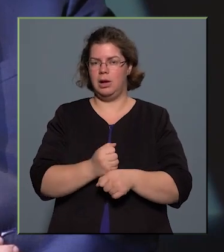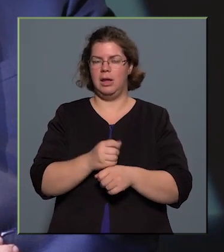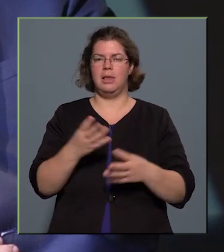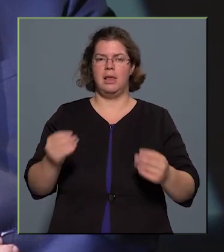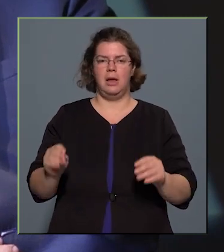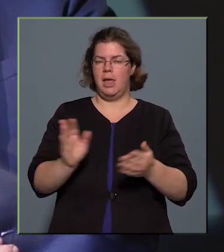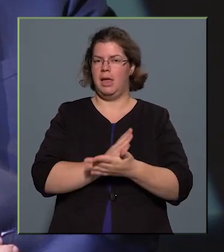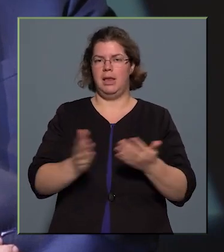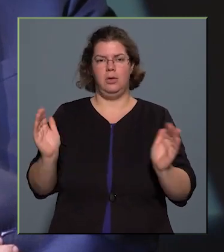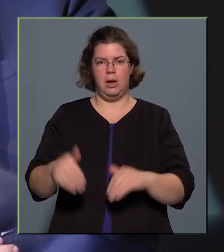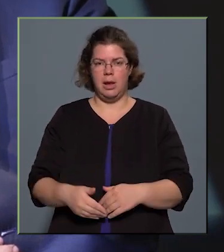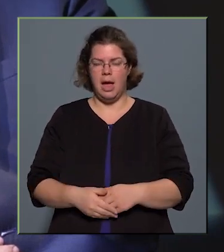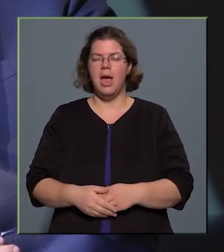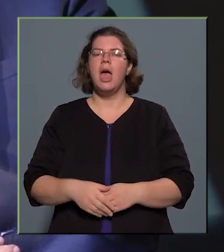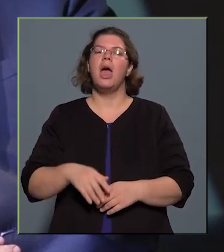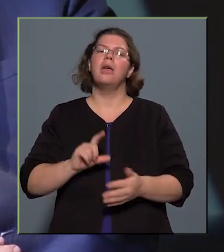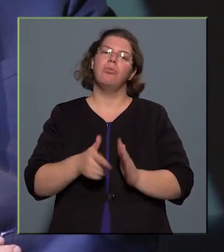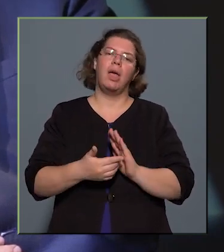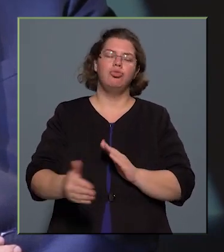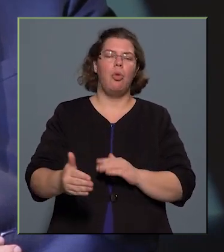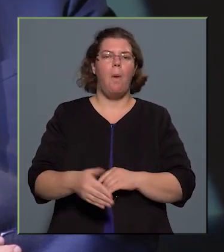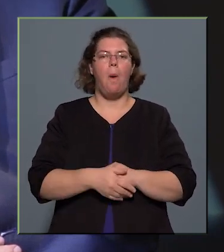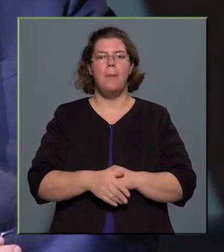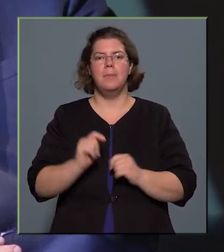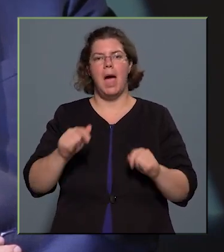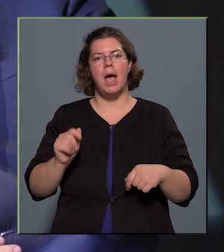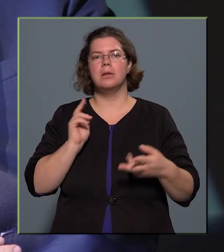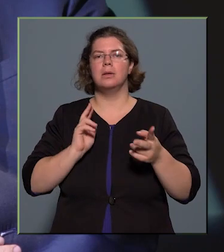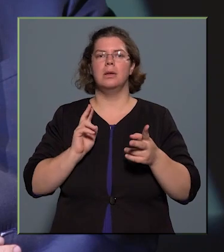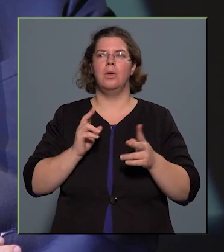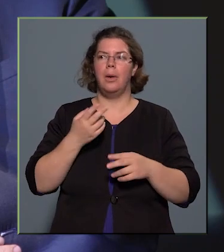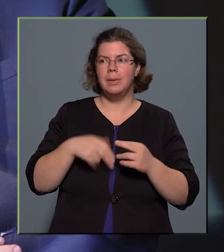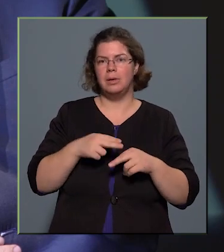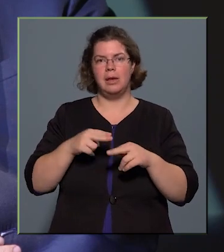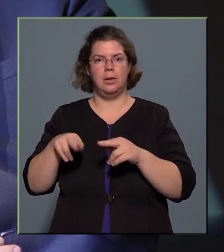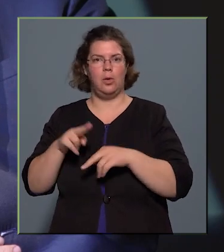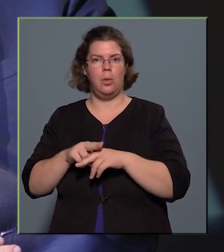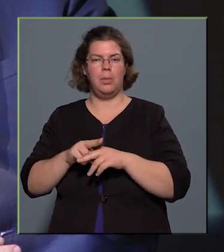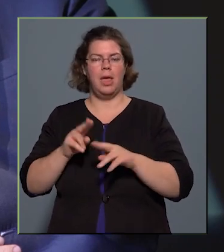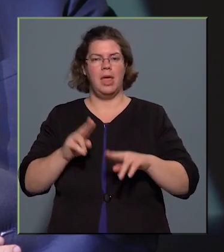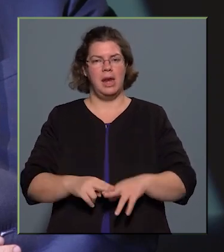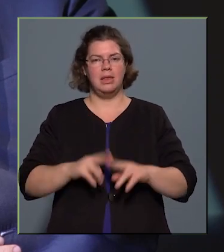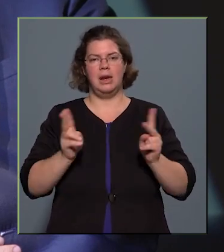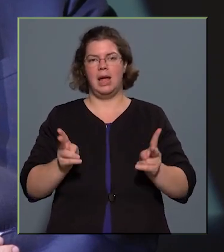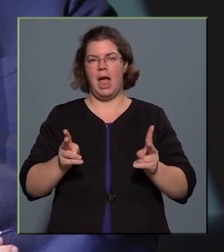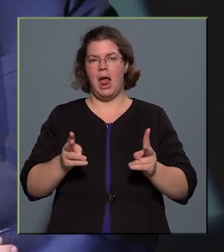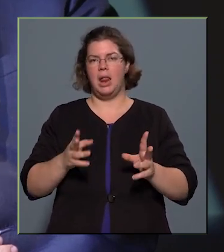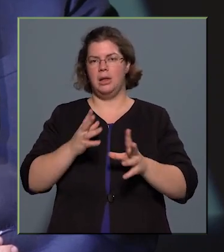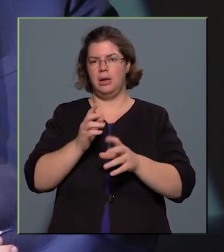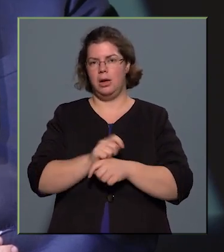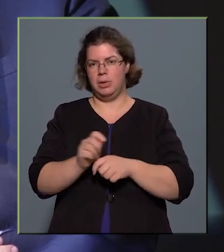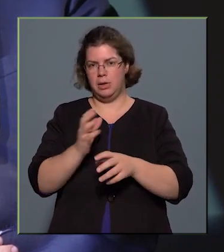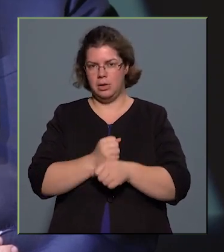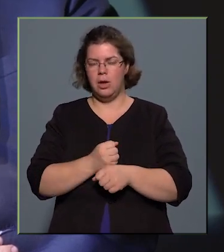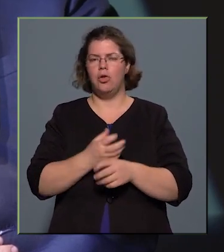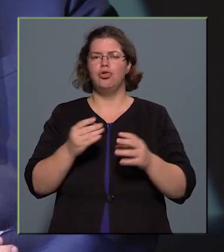le először, aztán később ez, hogy amikor egyre több rendszer kell karbantartani, nagyon sok robotot,